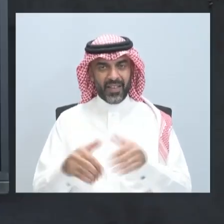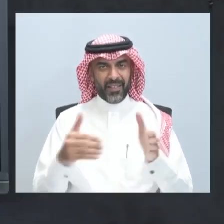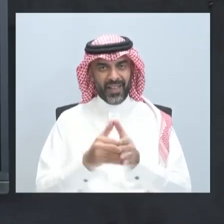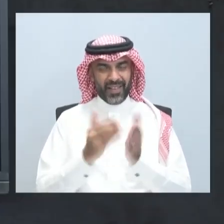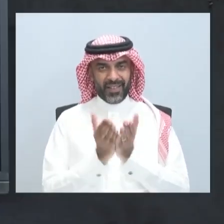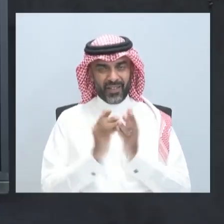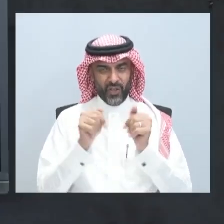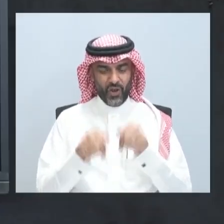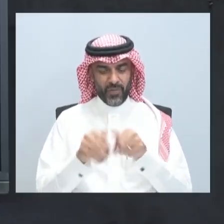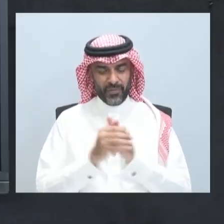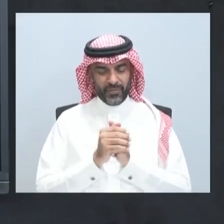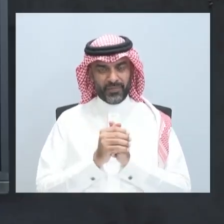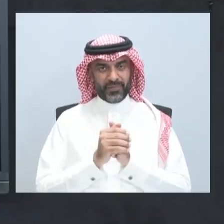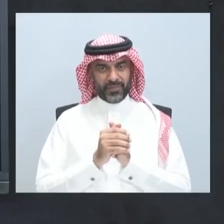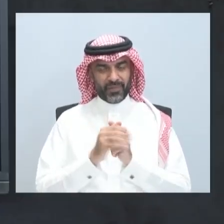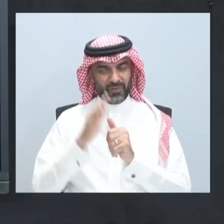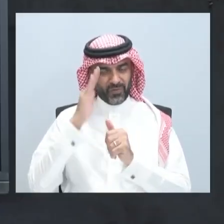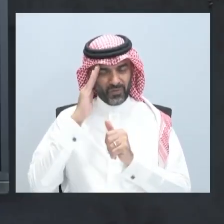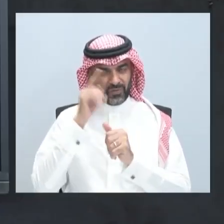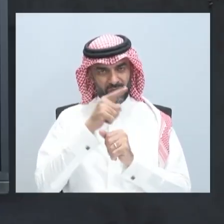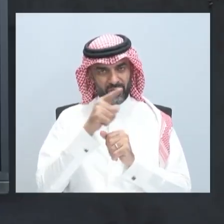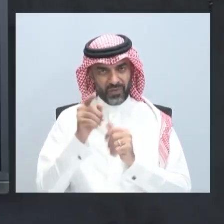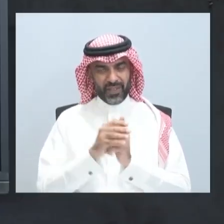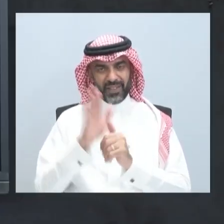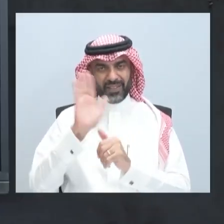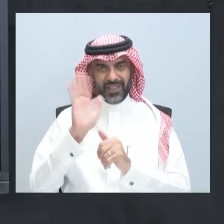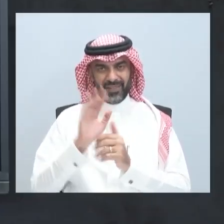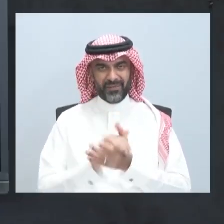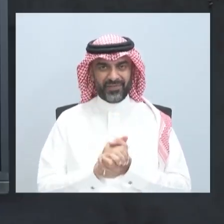وصلنا الى ختام درسنا لهذا اليوم تقبلوا فائق التحيه والاحترام في امان الله